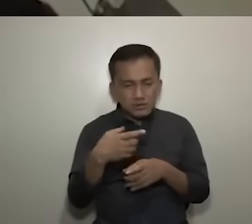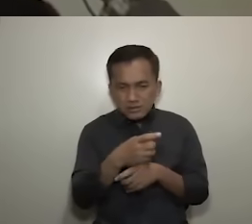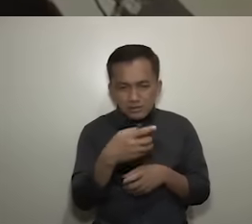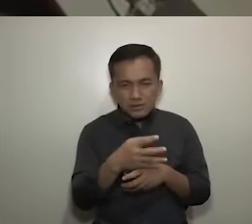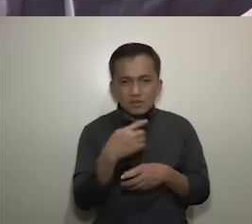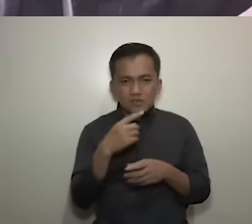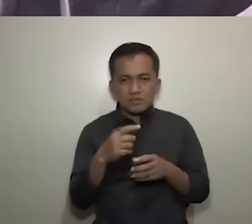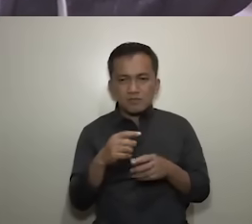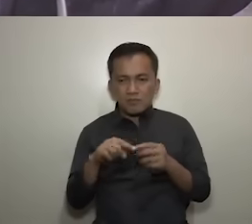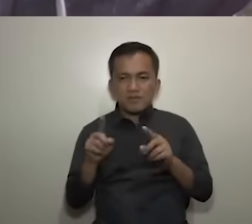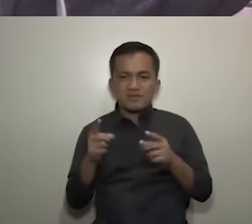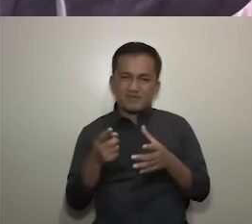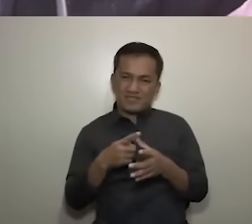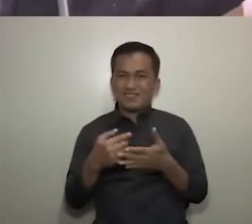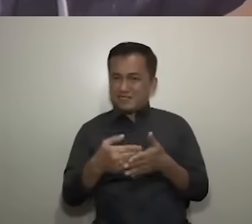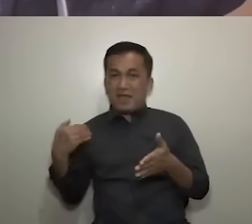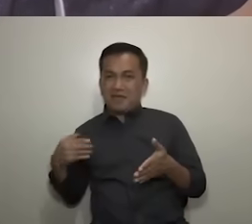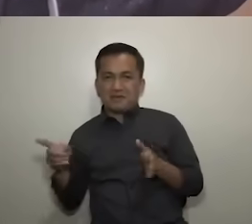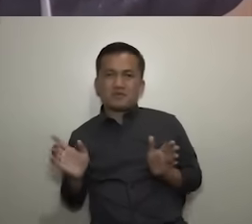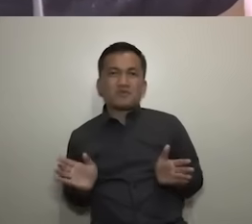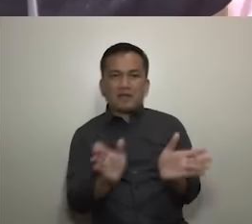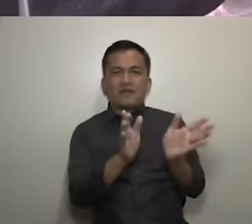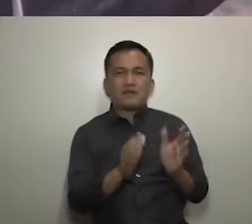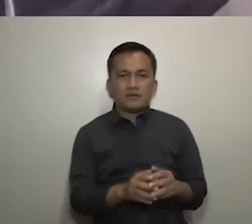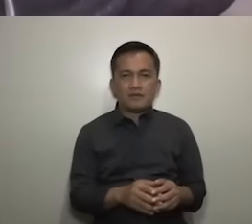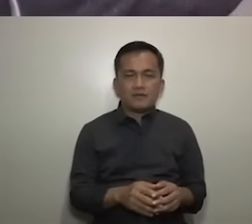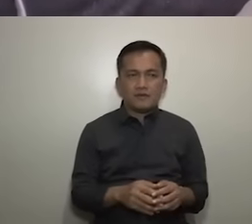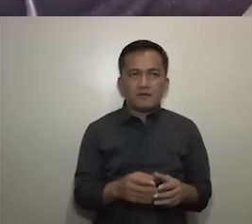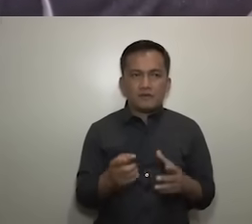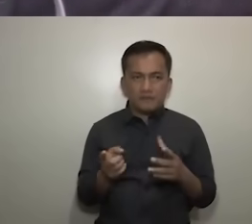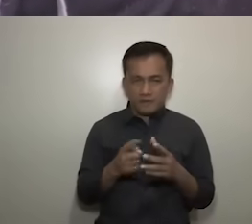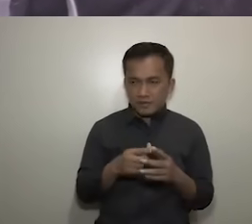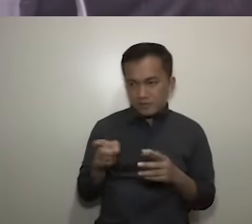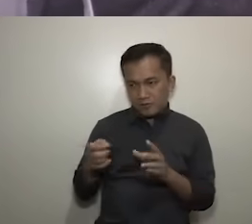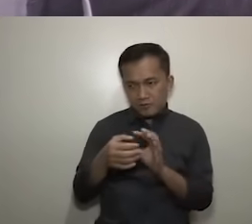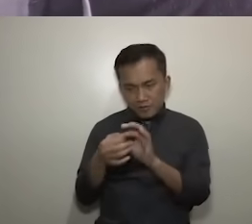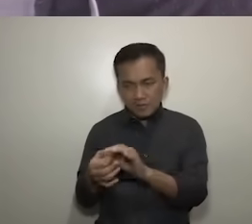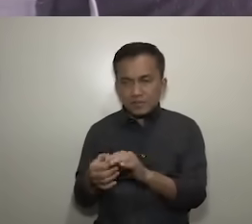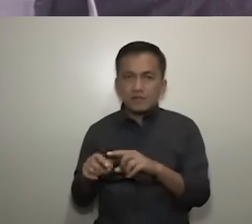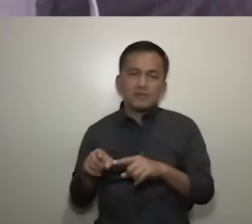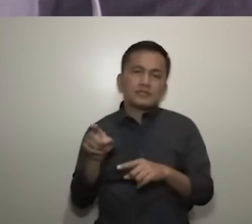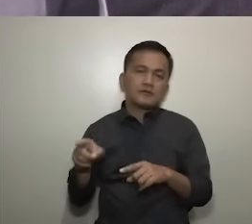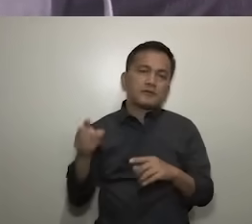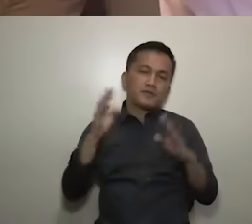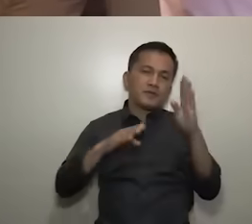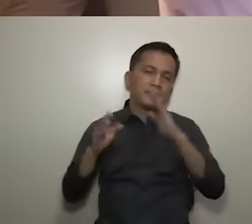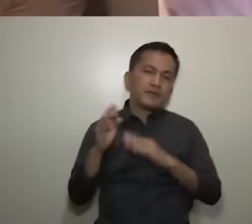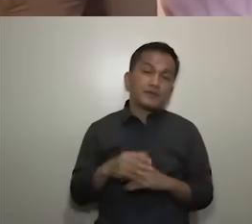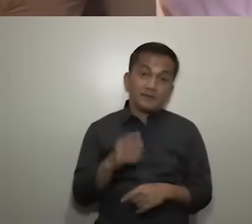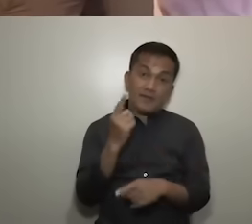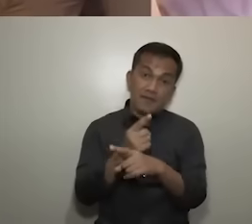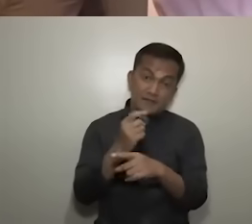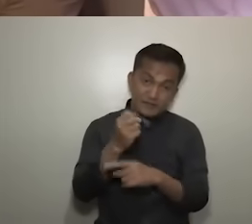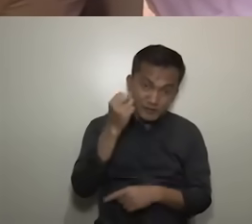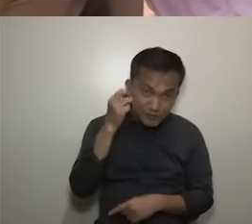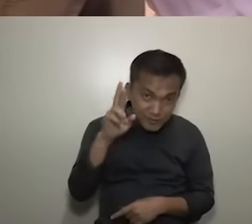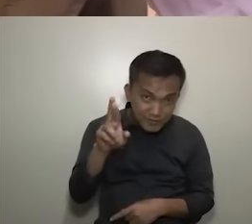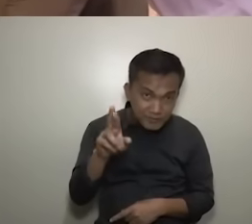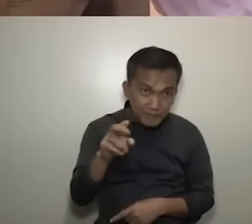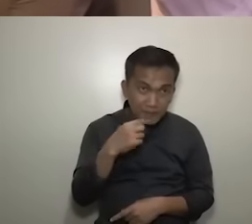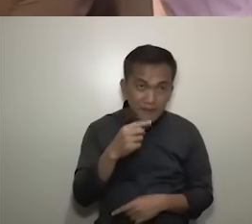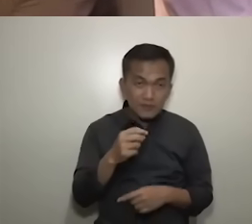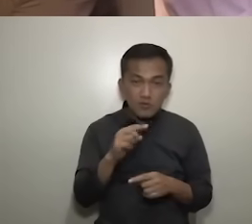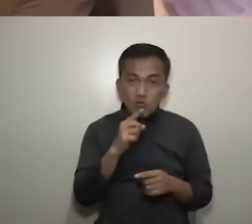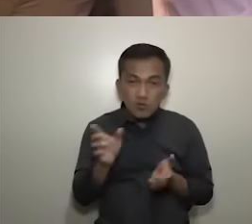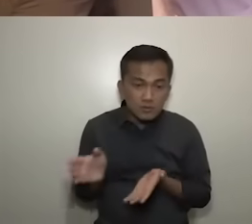sa babae. Alright. Nung una, sir, kumampi ako sa'yo. Pero nakita ko may problema ka rin. Di ba, sir? Pero sino nagtulak sa